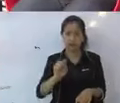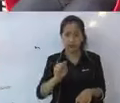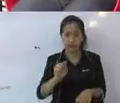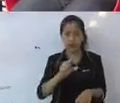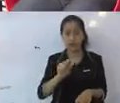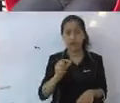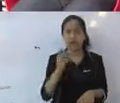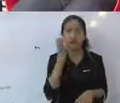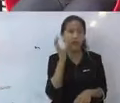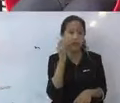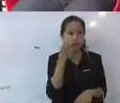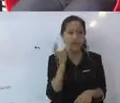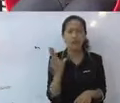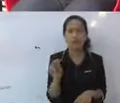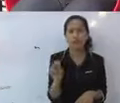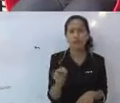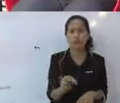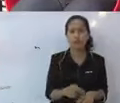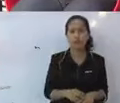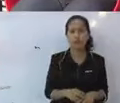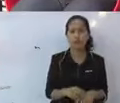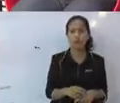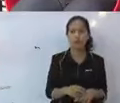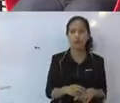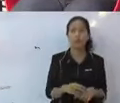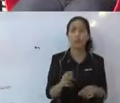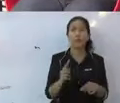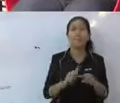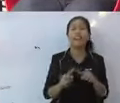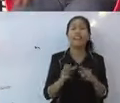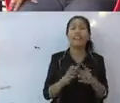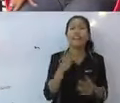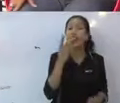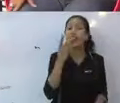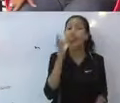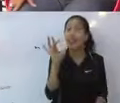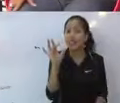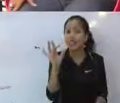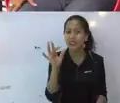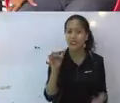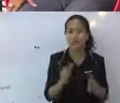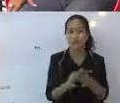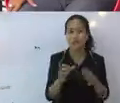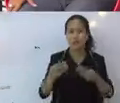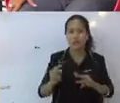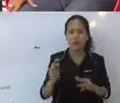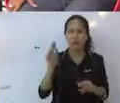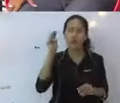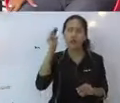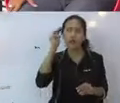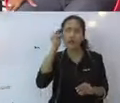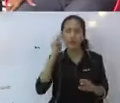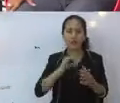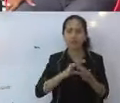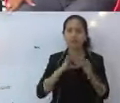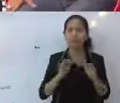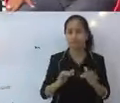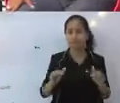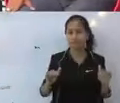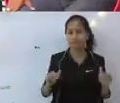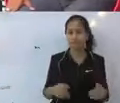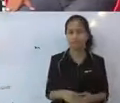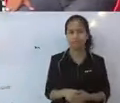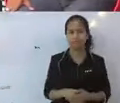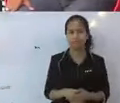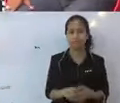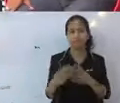yun. Yes. Oo. Pero mas maganda kasi yung panlasa. Yung panlasa po nila. Alright? So I hope mga kapatid